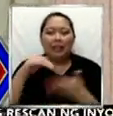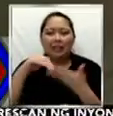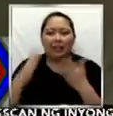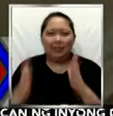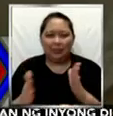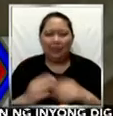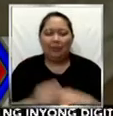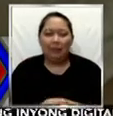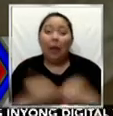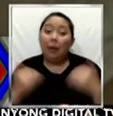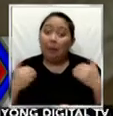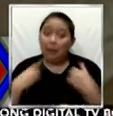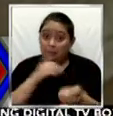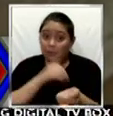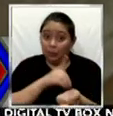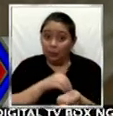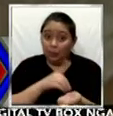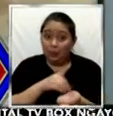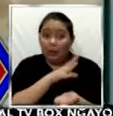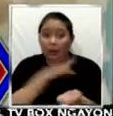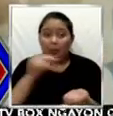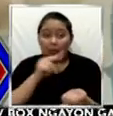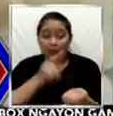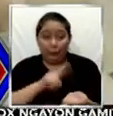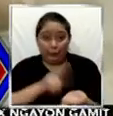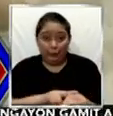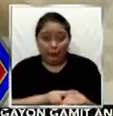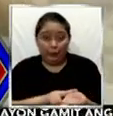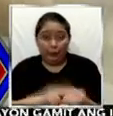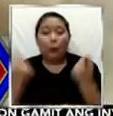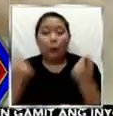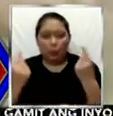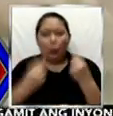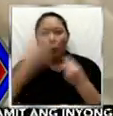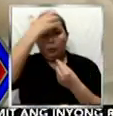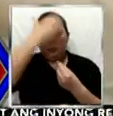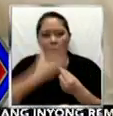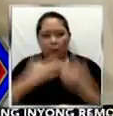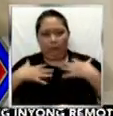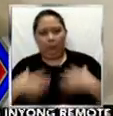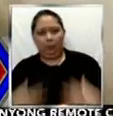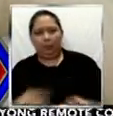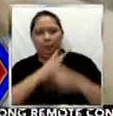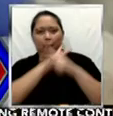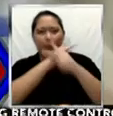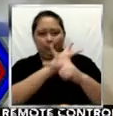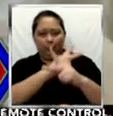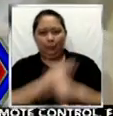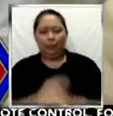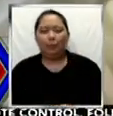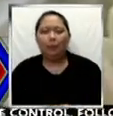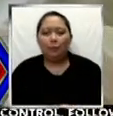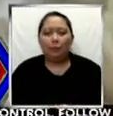naman, sumasailalim muna sa screening tulad ng temperature check at nang simulan na ang operasyon.